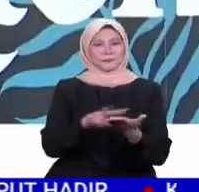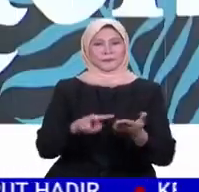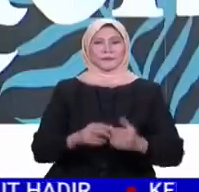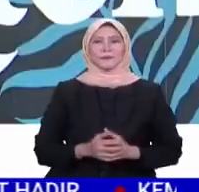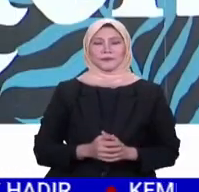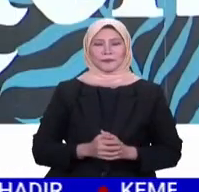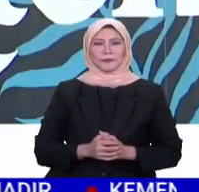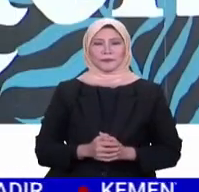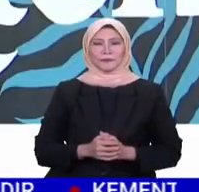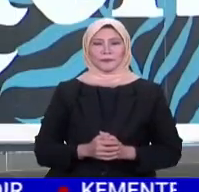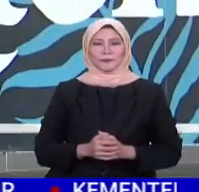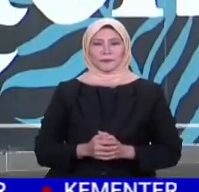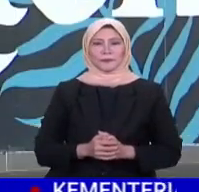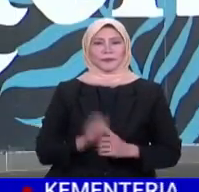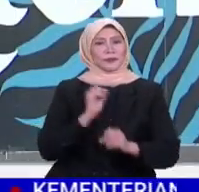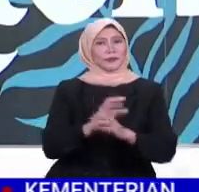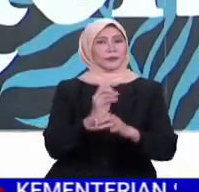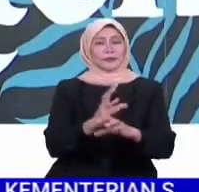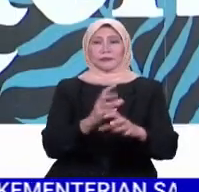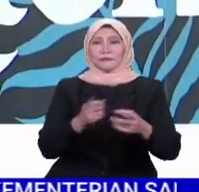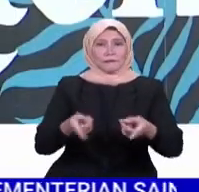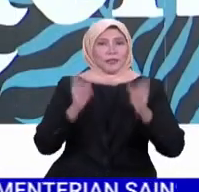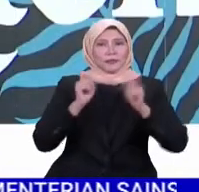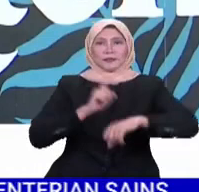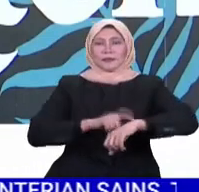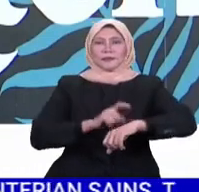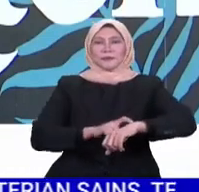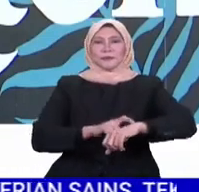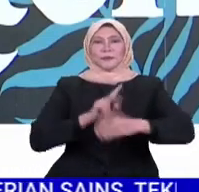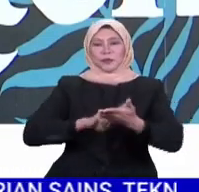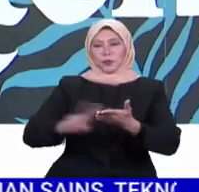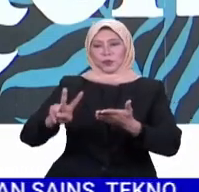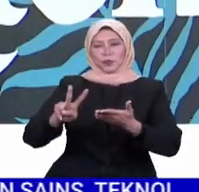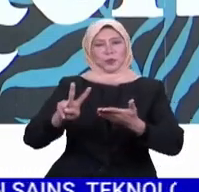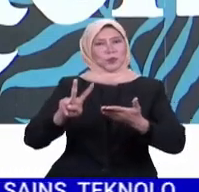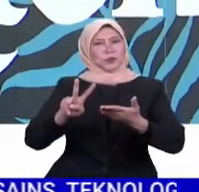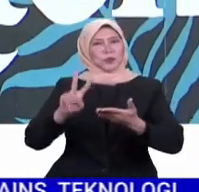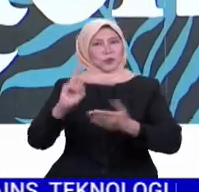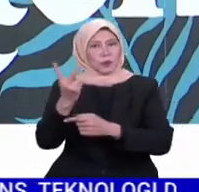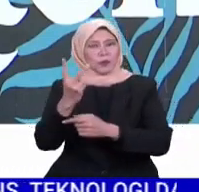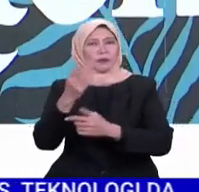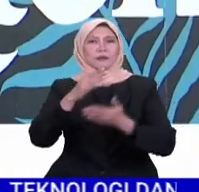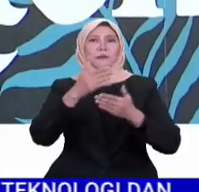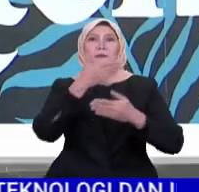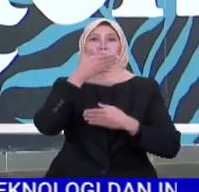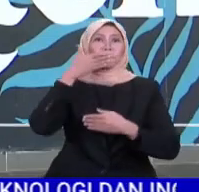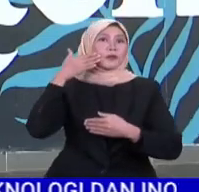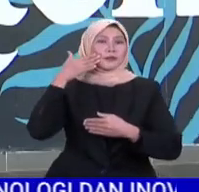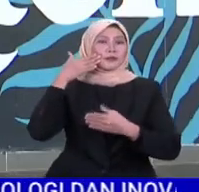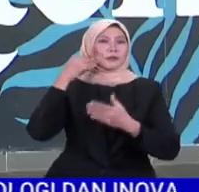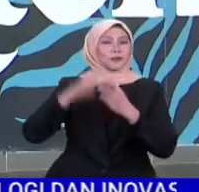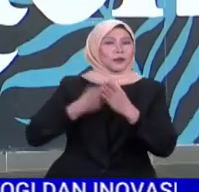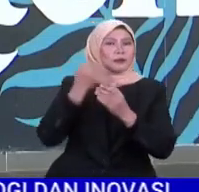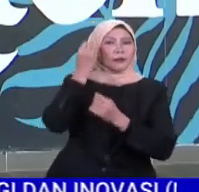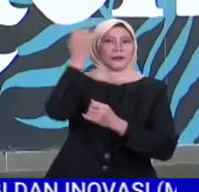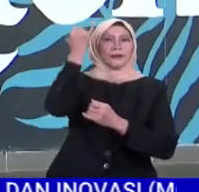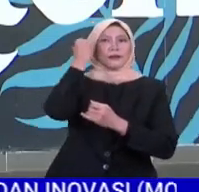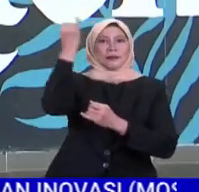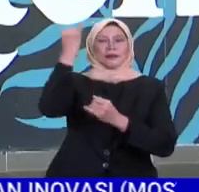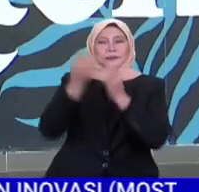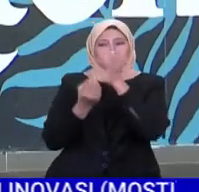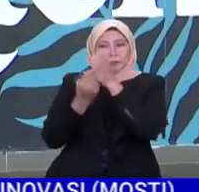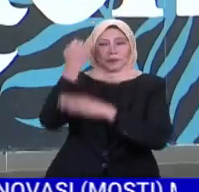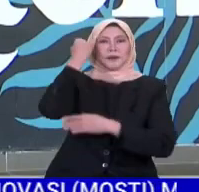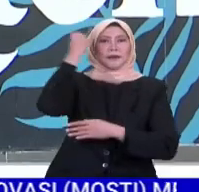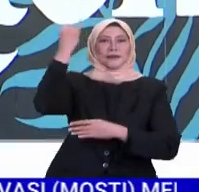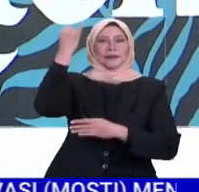use untuk menghasilkan lagu dalam masih sangat cepat sebenarnya pada minggu kedua serasa bahwa bulan puasa baru tercetus Ide ini dan kita